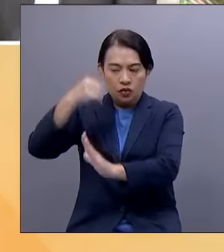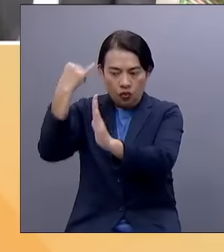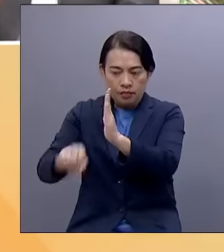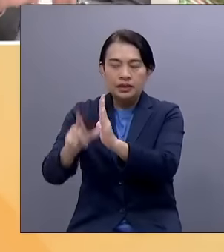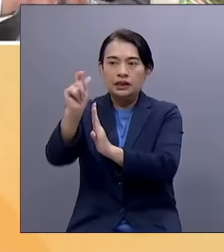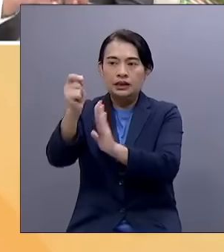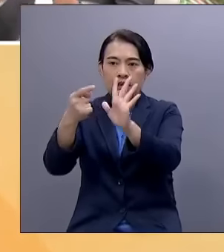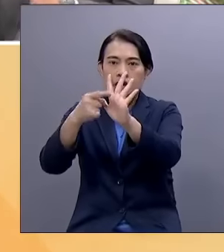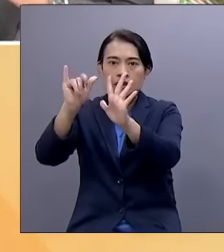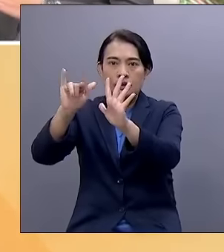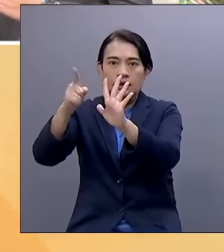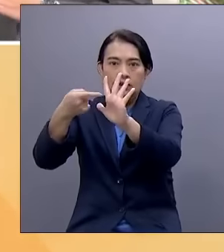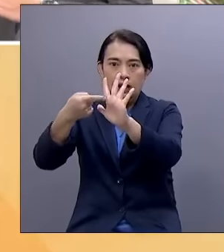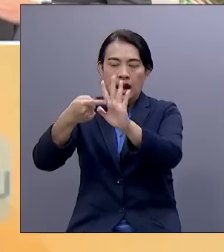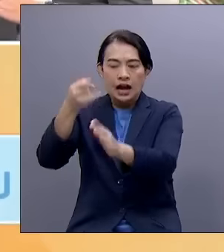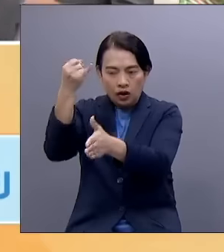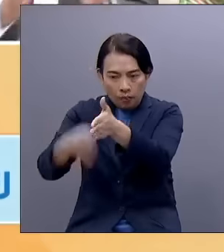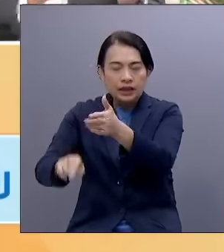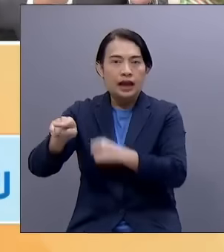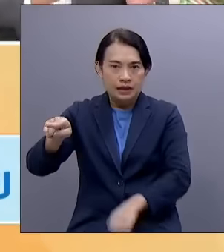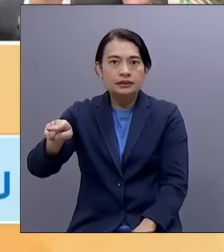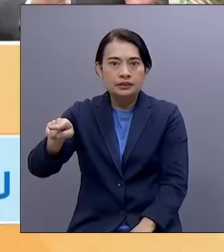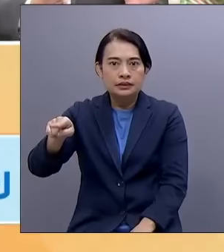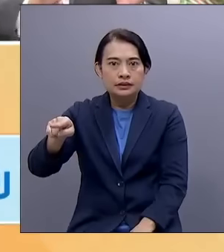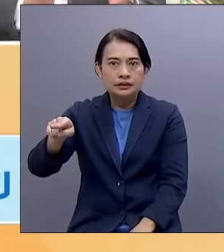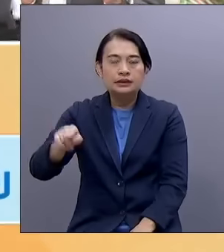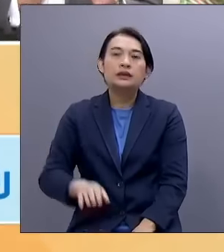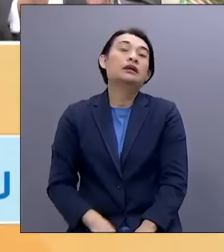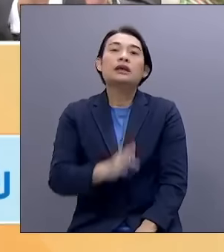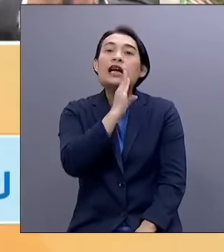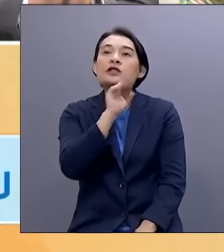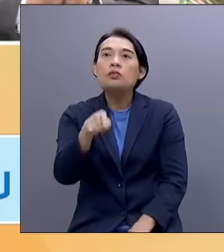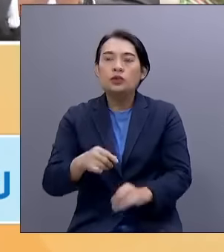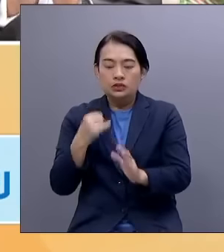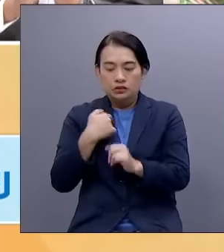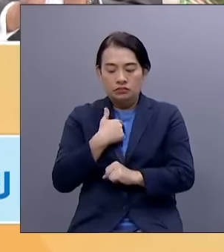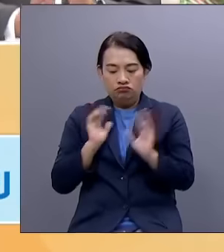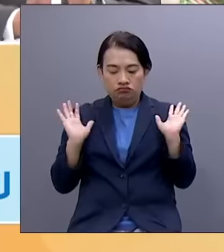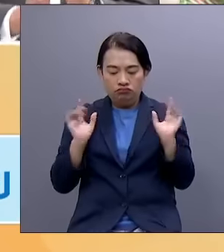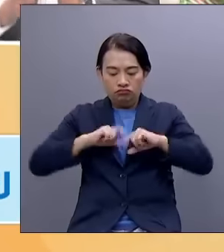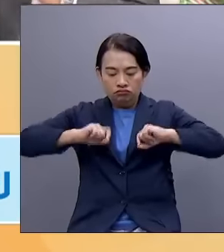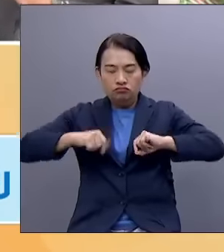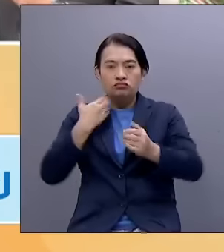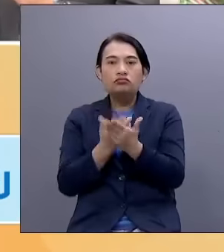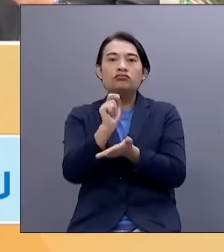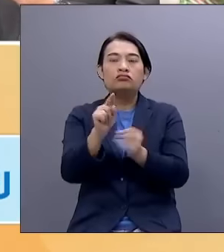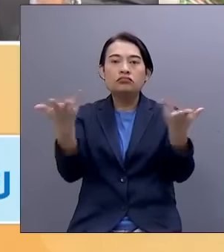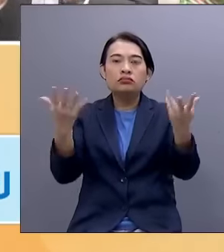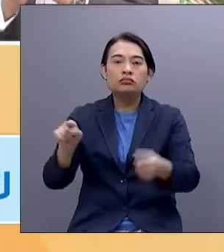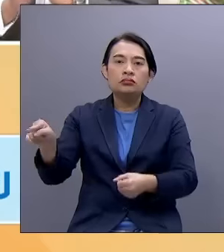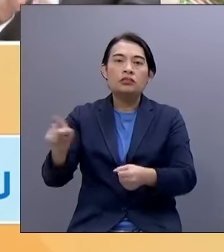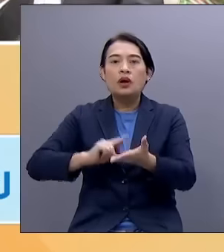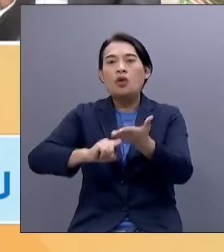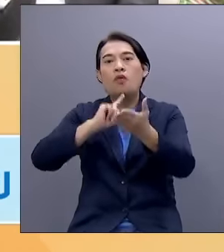ละอ่ามันจะเปลี่ยนข้ามจากทางแพ่งมาเป็นอาญาแล้วนะยังไงพี่แพ่งเนี่ยก็คือหมายถึงว่าคุณปฏิเสธตามสัญญาโอเคคุณไม่จ่ายนู่นนี่นั่นก็ไปฟ้องกันตา